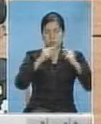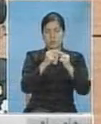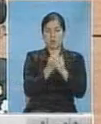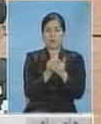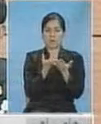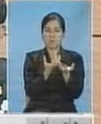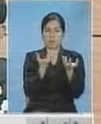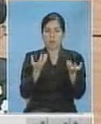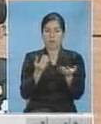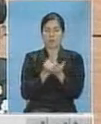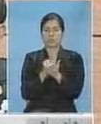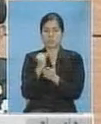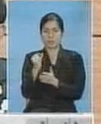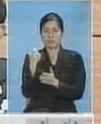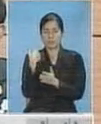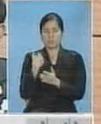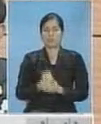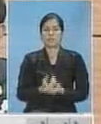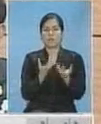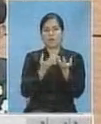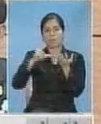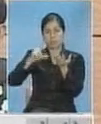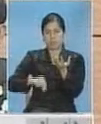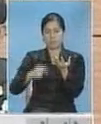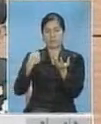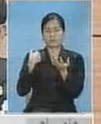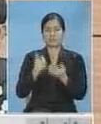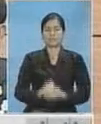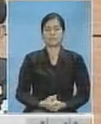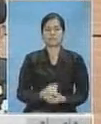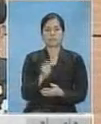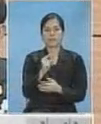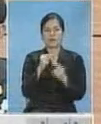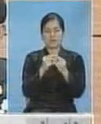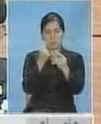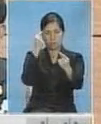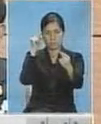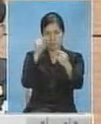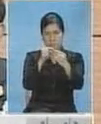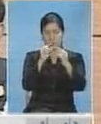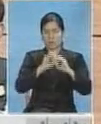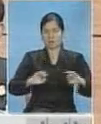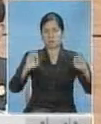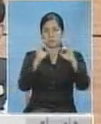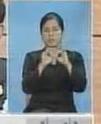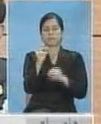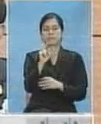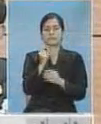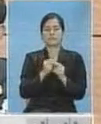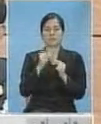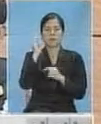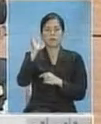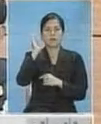โดยรัฐบาลและรัฐมนตรีว่าการกระทรวงพาณิชย์ซึ่งเป้าหมายที่ได้แถลงไว้กับคณะรัฐม